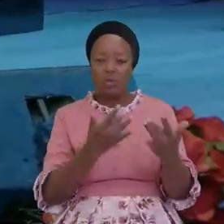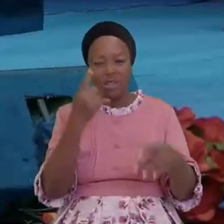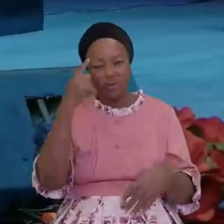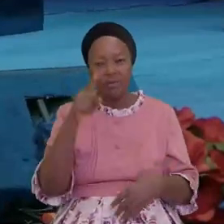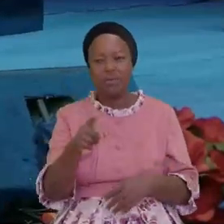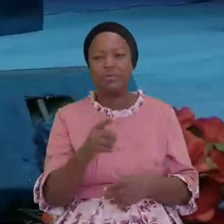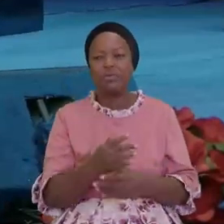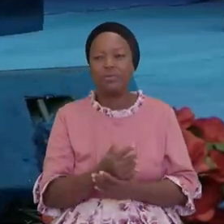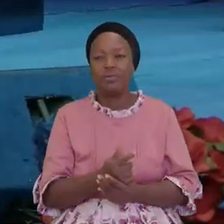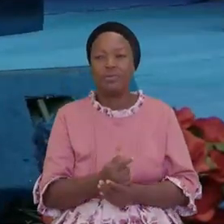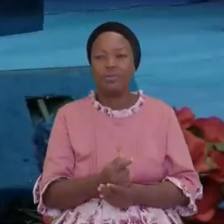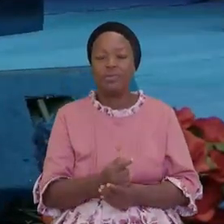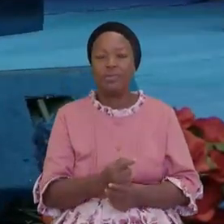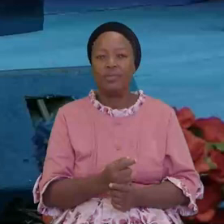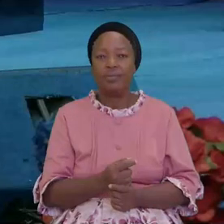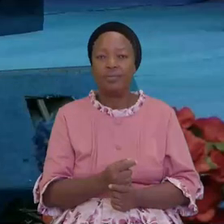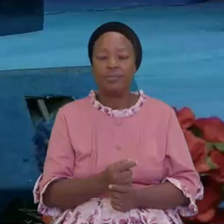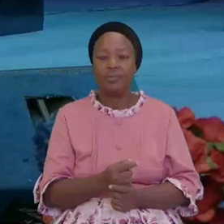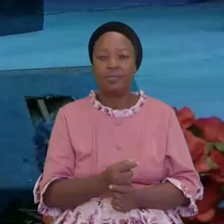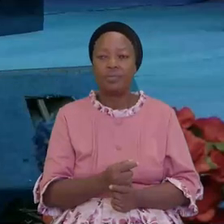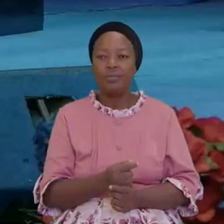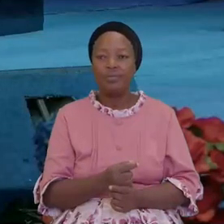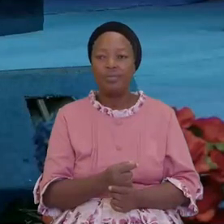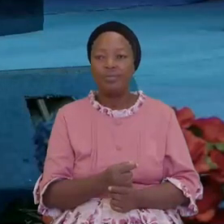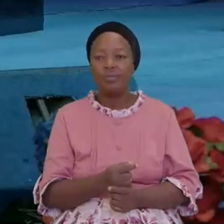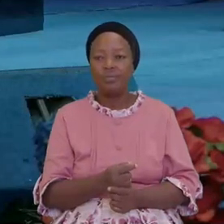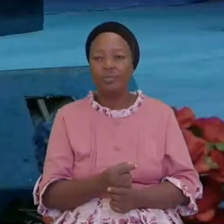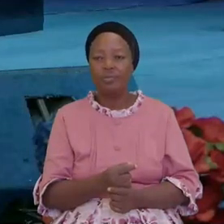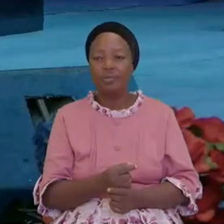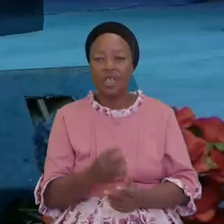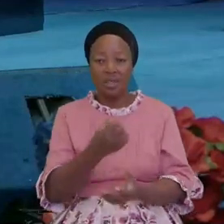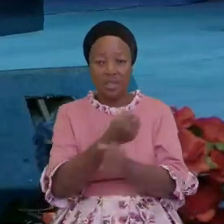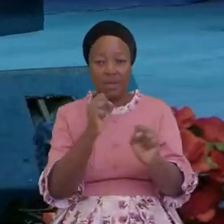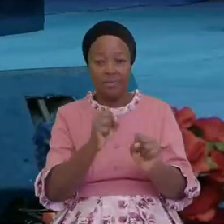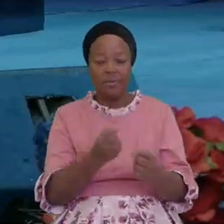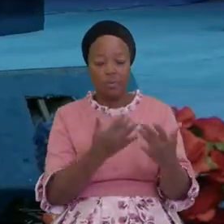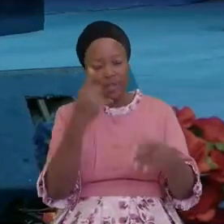je veux vous faire comprendre qu'il y a des bénédictions qui vous attendent toujours.